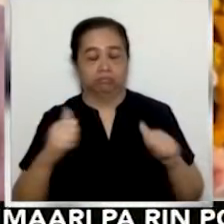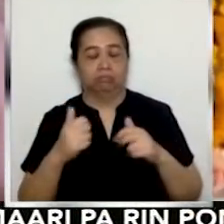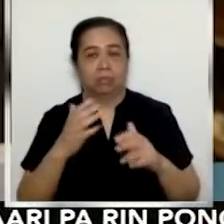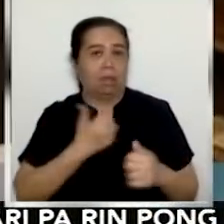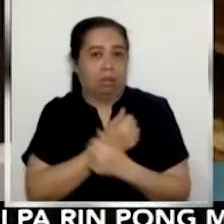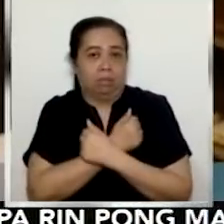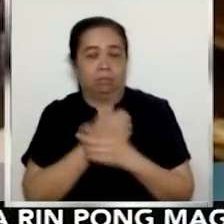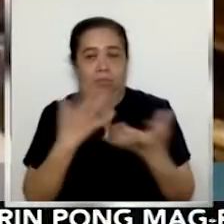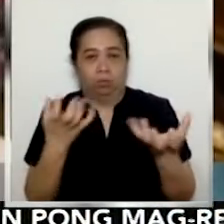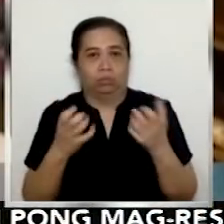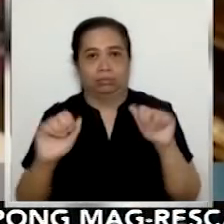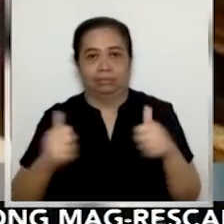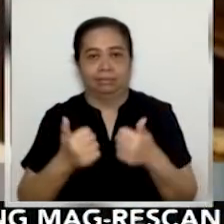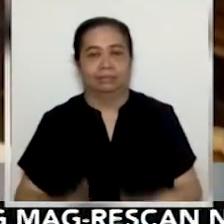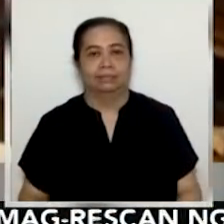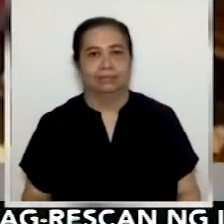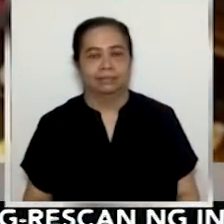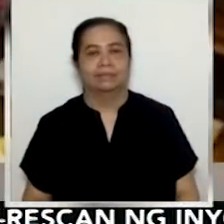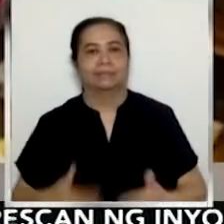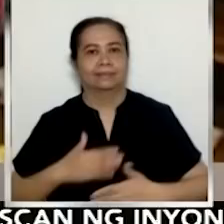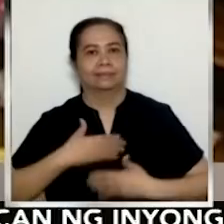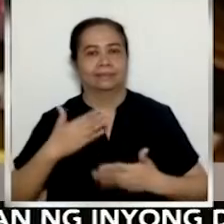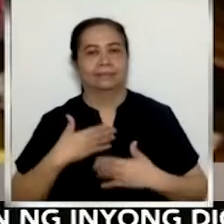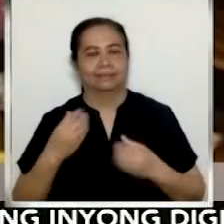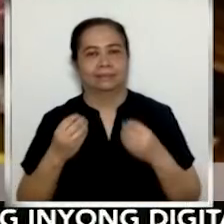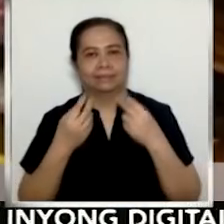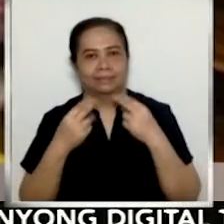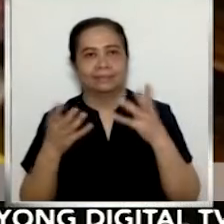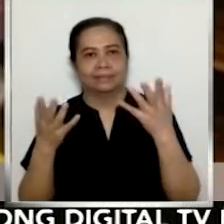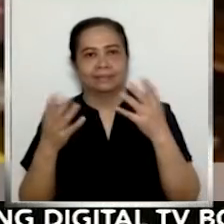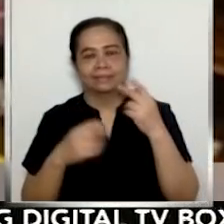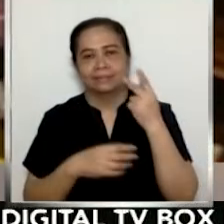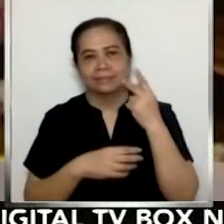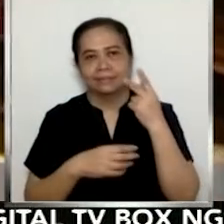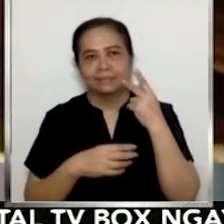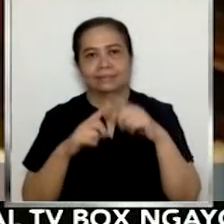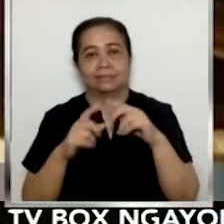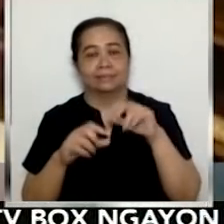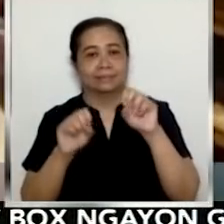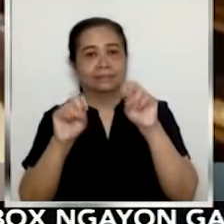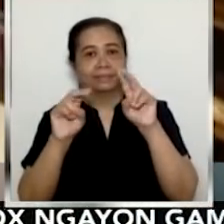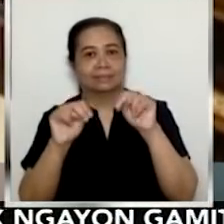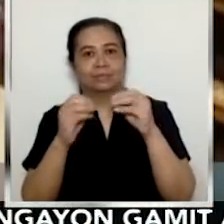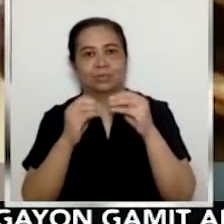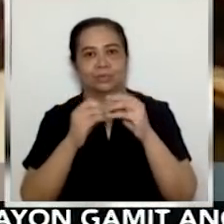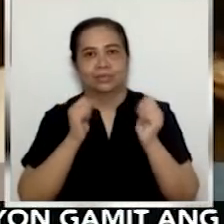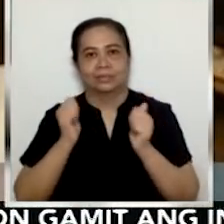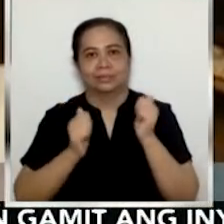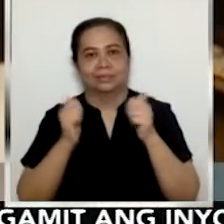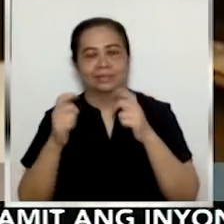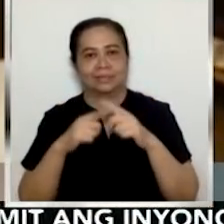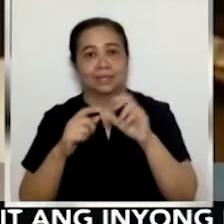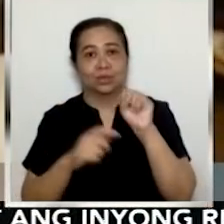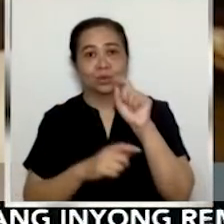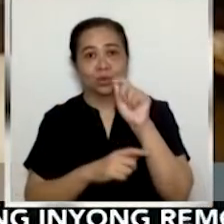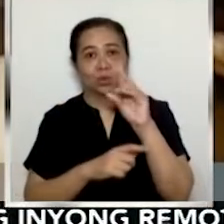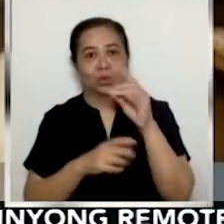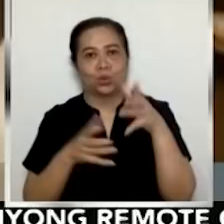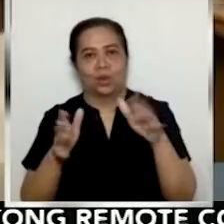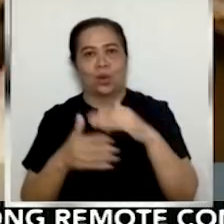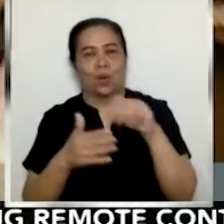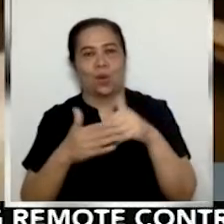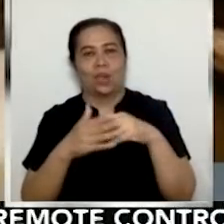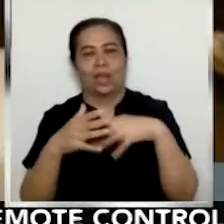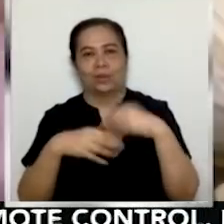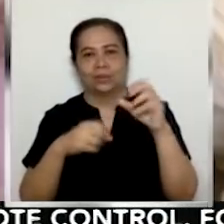I like challenges. Masaya namang ibinalita ni Kyline na sa linggo ay may mga artista na sa studio ng All Out